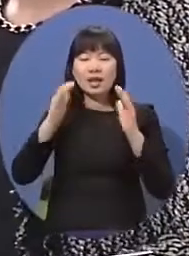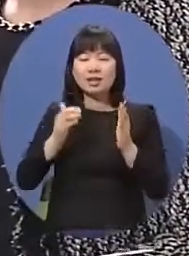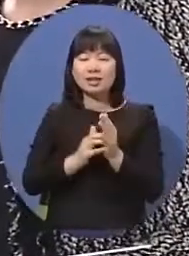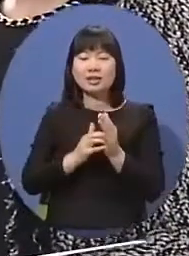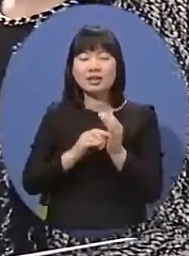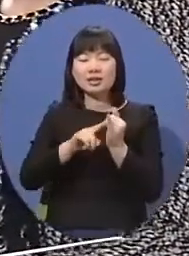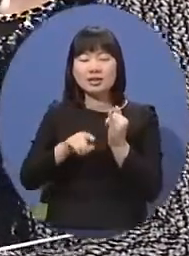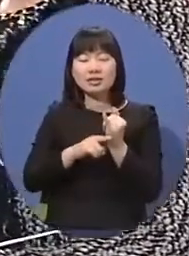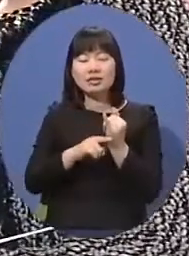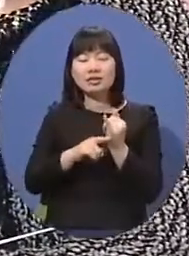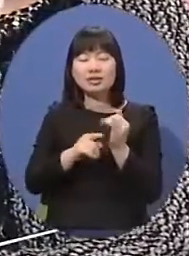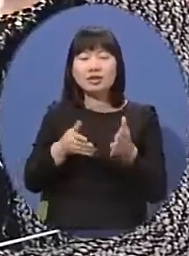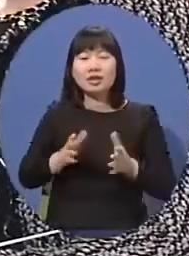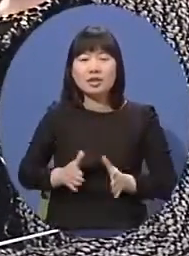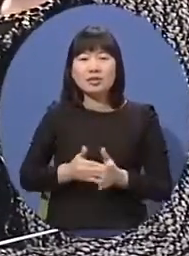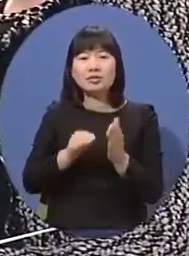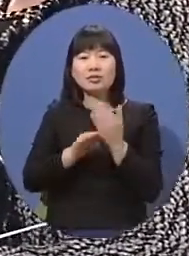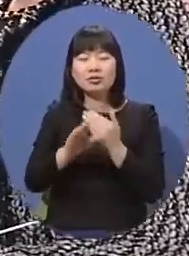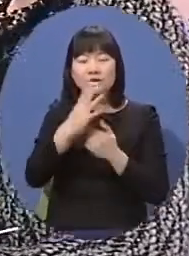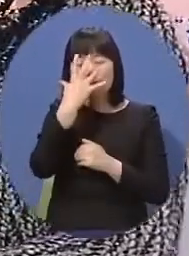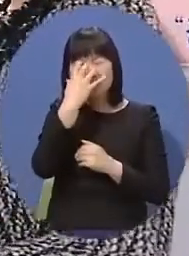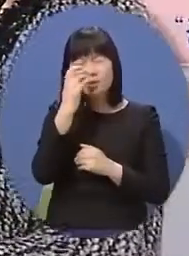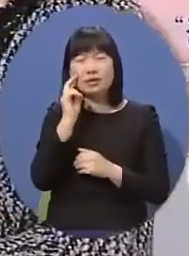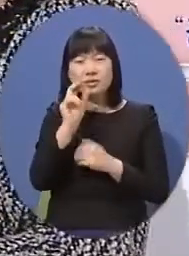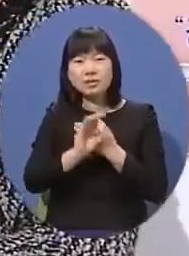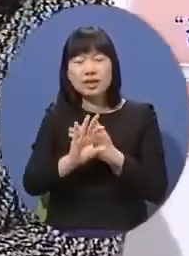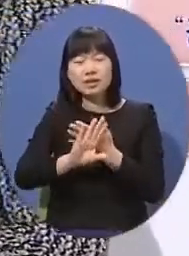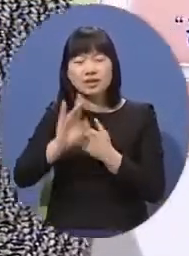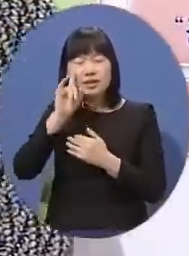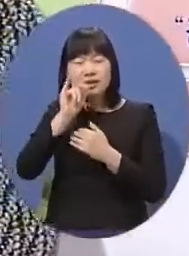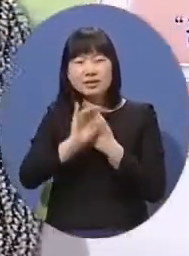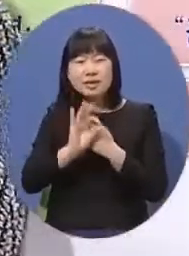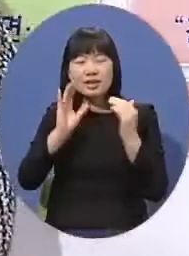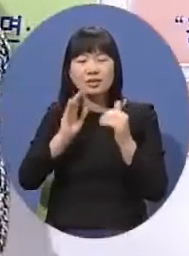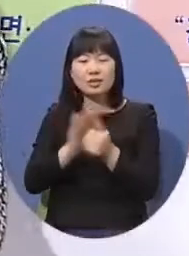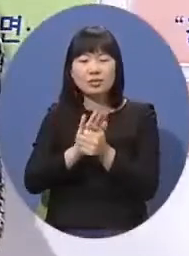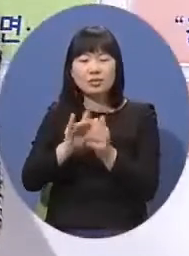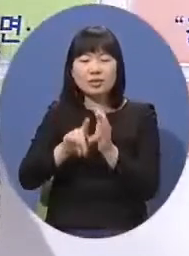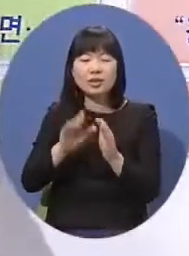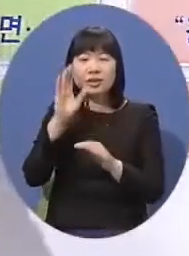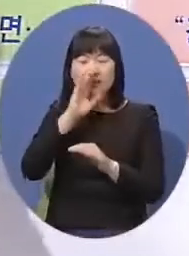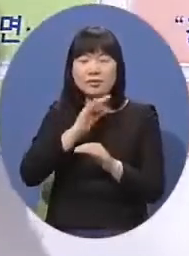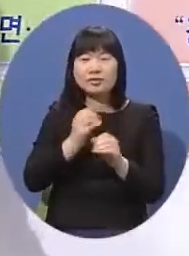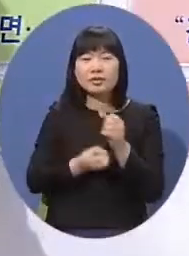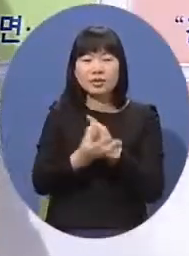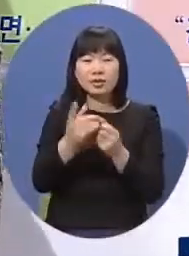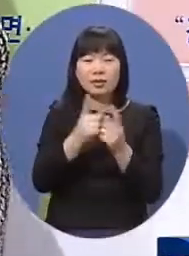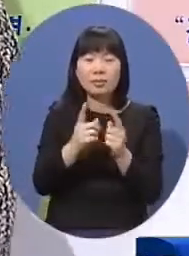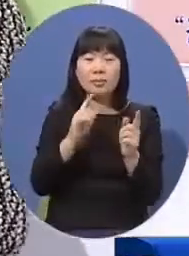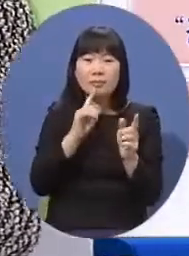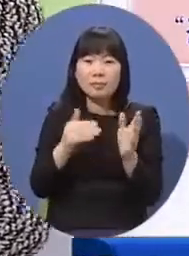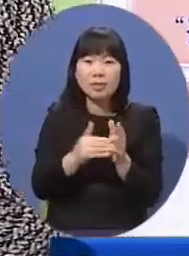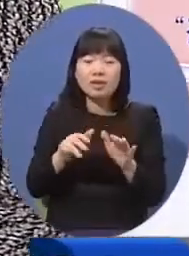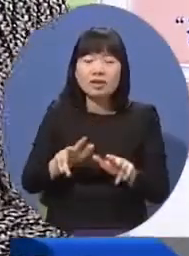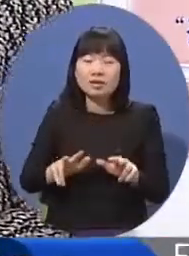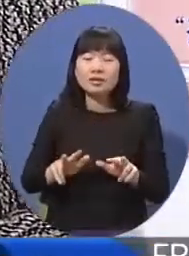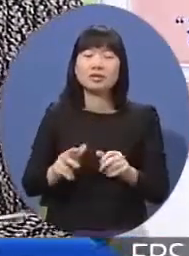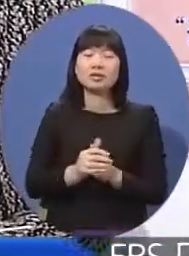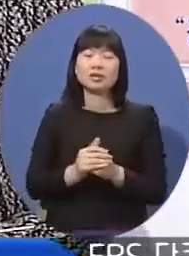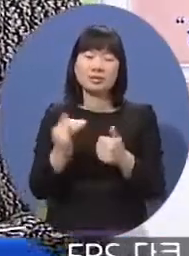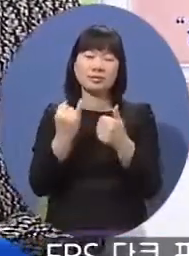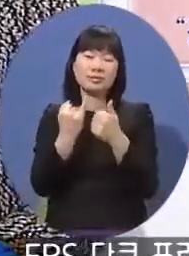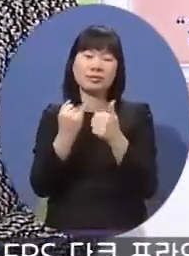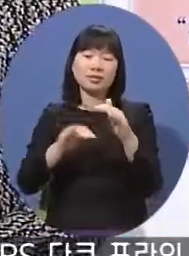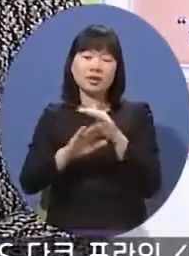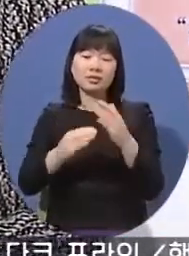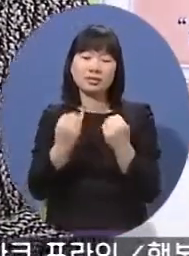굉장히 심하거나 어떤 다른 스트레스가 있으면은 아이를 돌보는데 안 좋은 영향을 갖게 되는 게 있고 또 요즘같이 이제 맞벌이